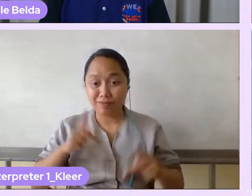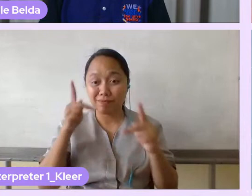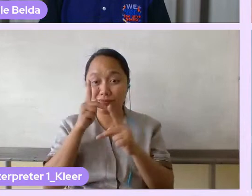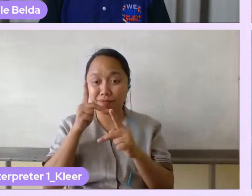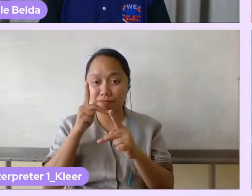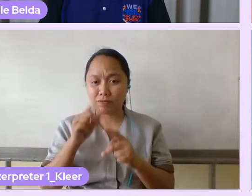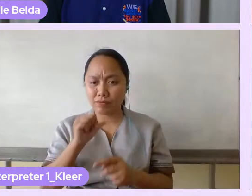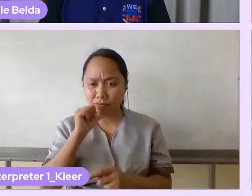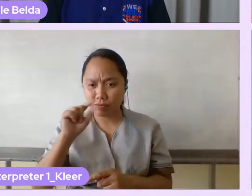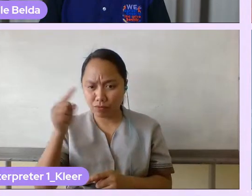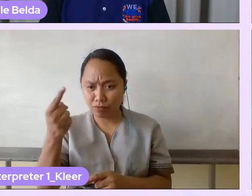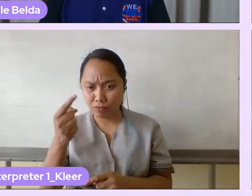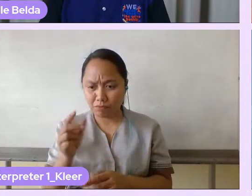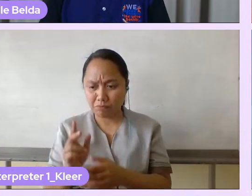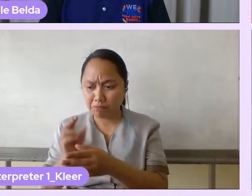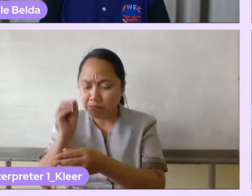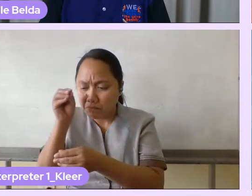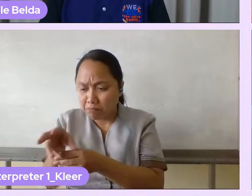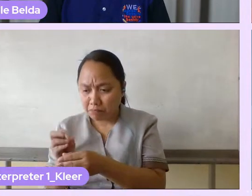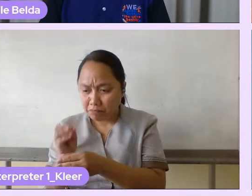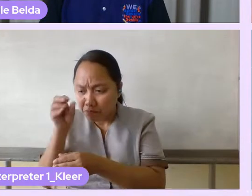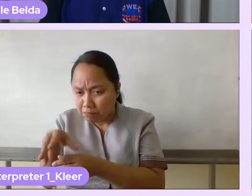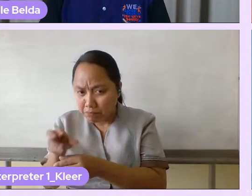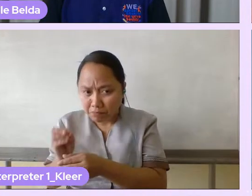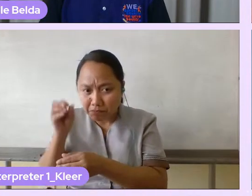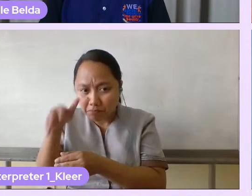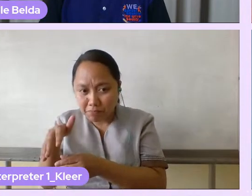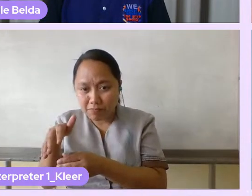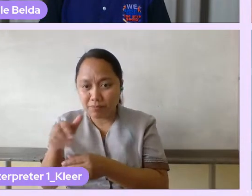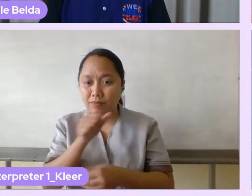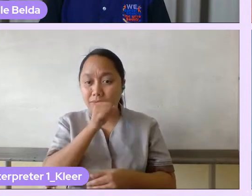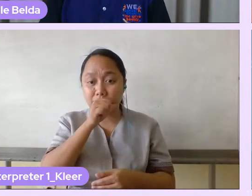pala pagtatanim yung